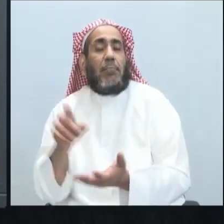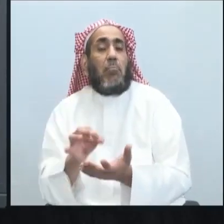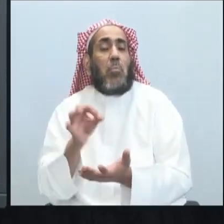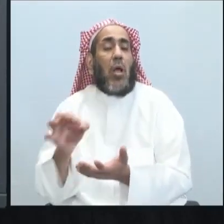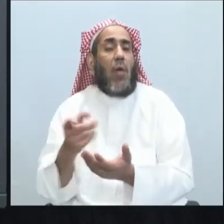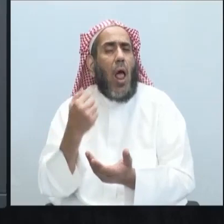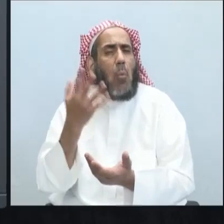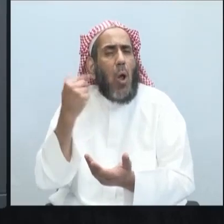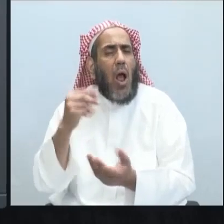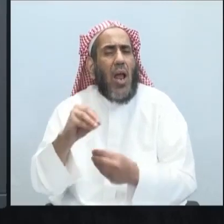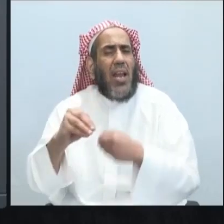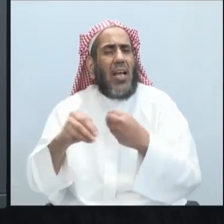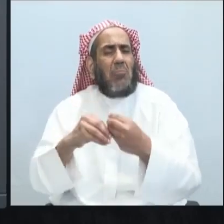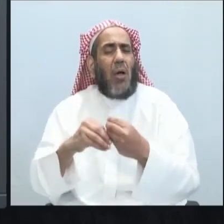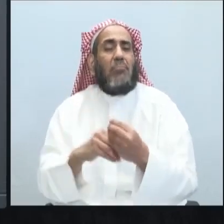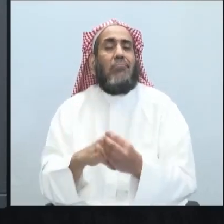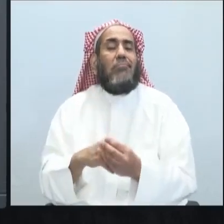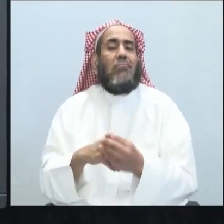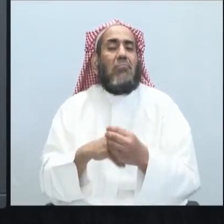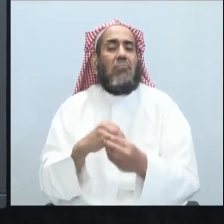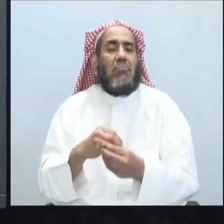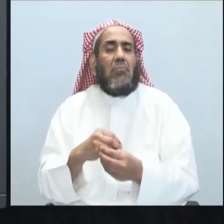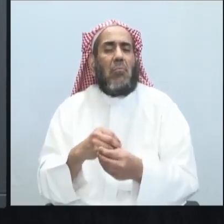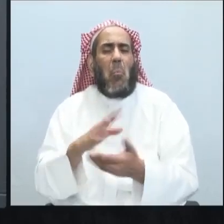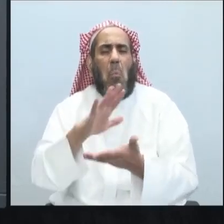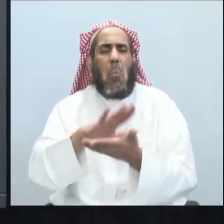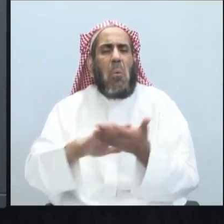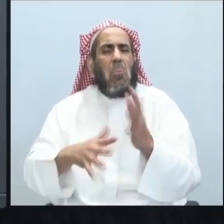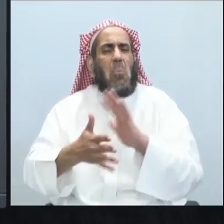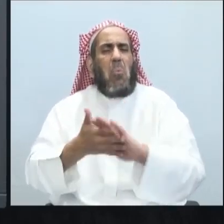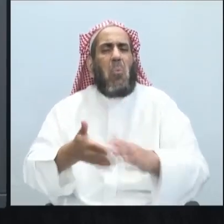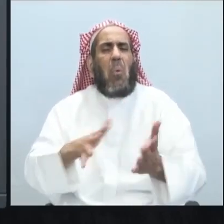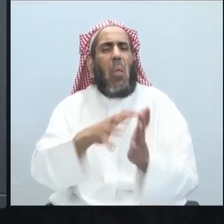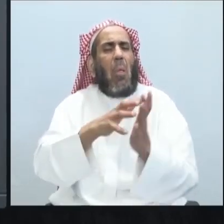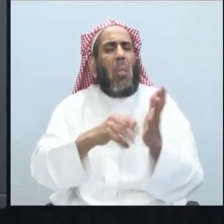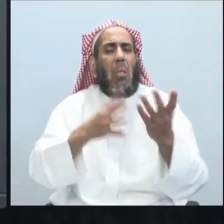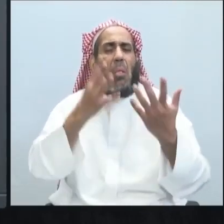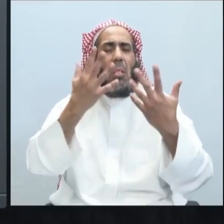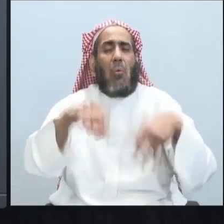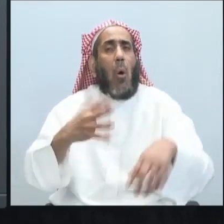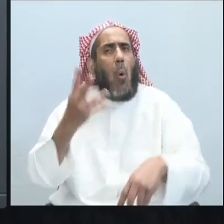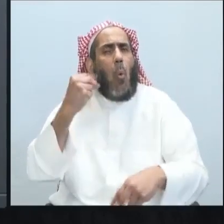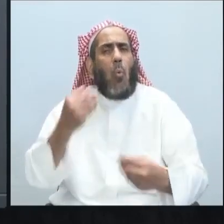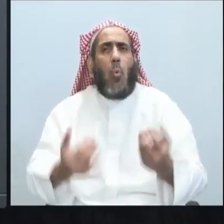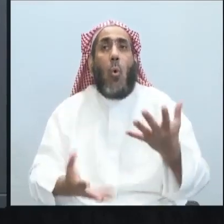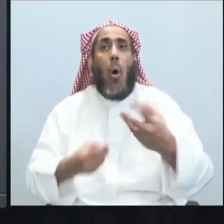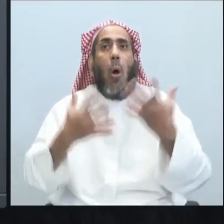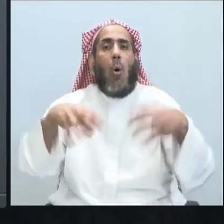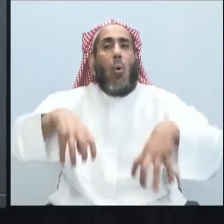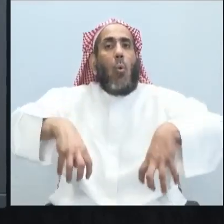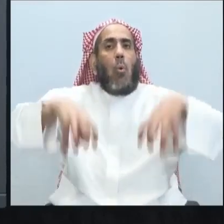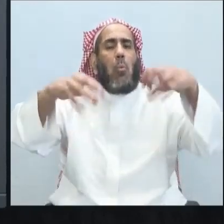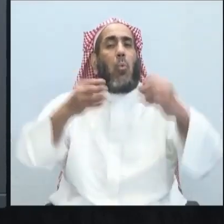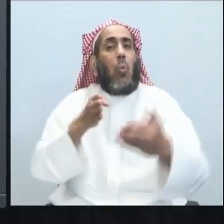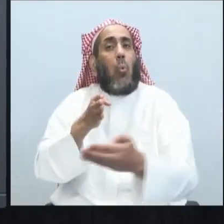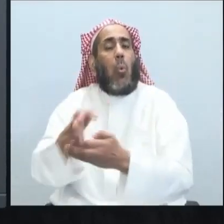وكيف ان هذا المكان اصبح يعني يعني اصبح مهجورا بعد ان كان مكانا صاخبا قصر كل يذهب يذهب